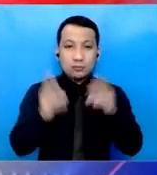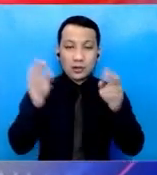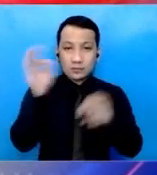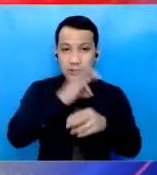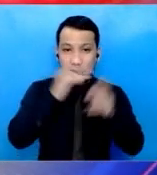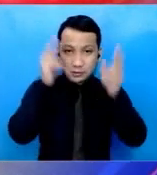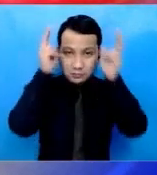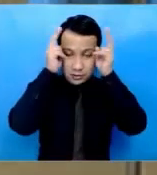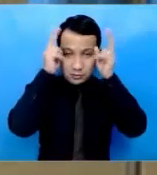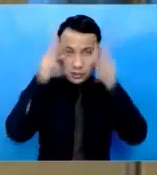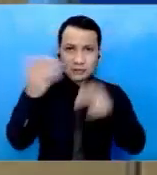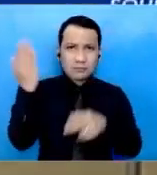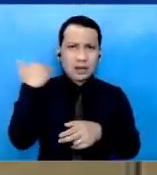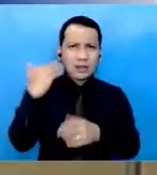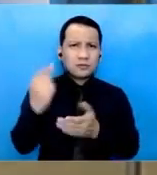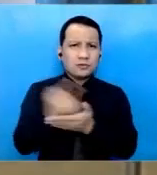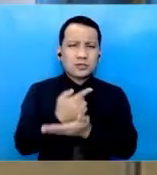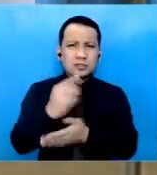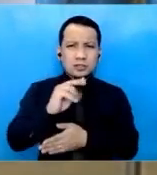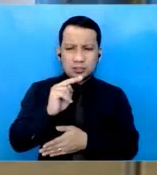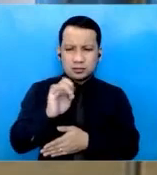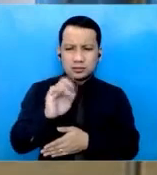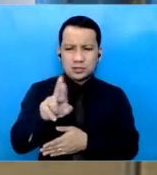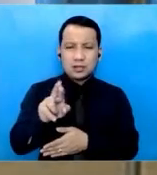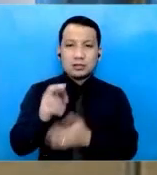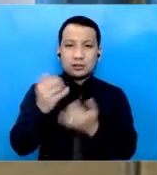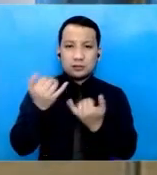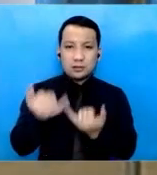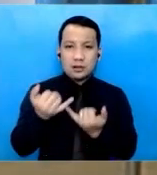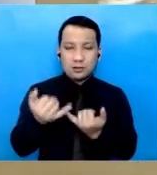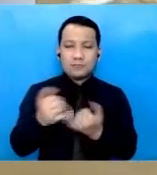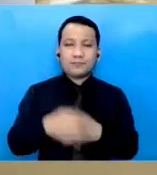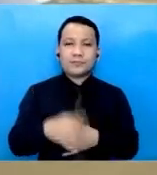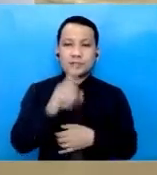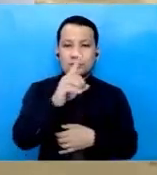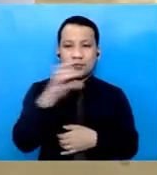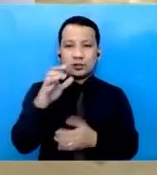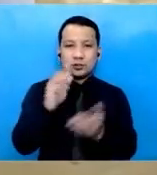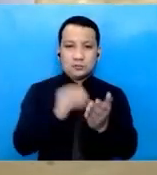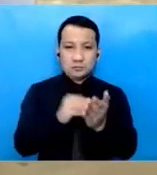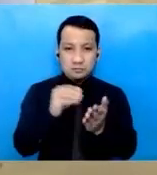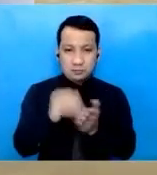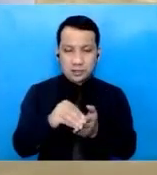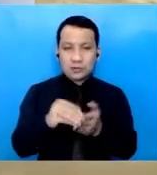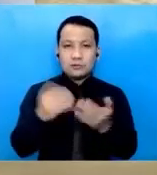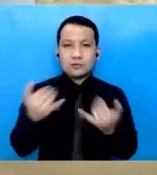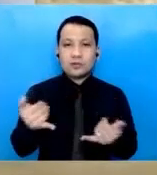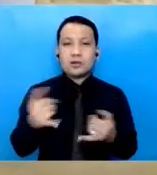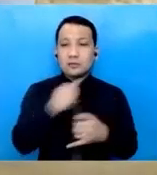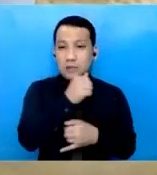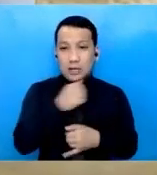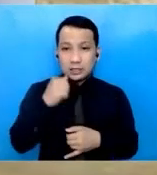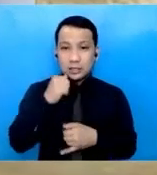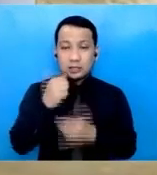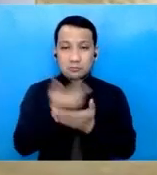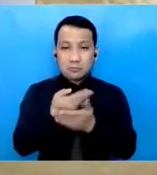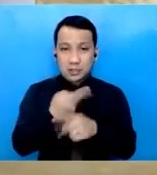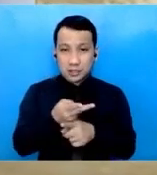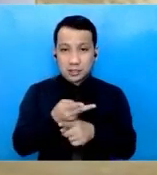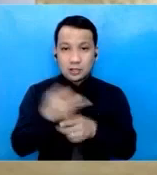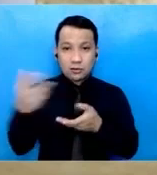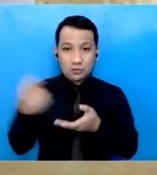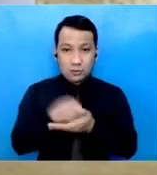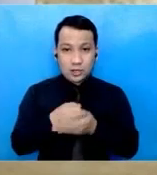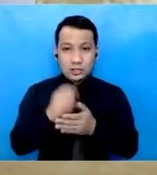Maynila kamakailan. Ngayong bare months pa lang, nasa 100 million pesos na ang mga agri-products na nasa kote ng BOC. Aabot naman sa